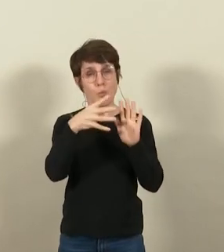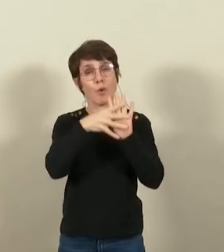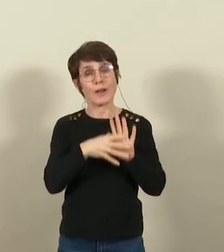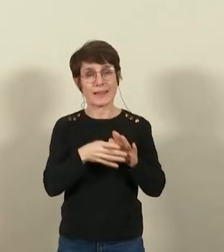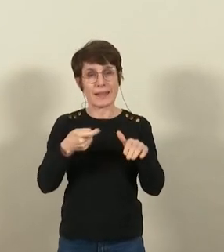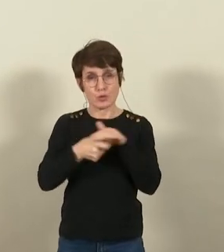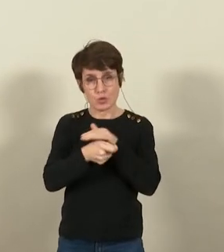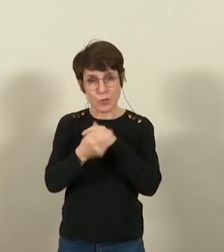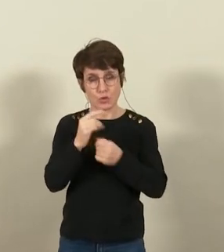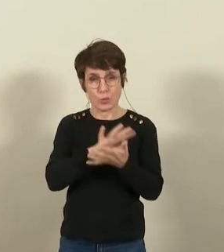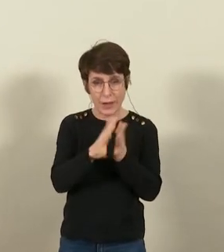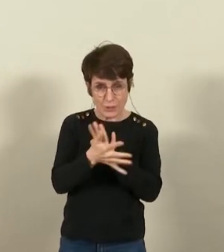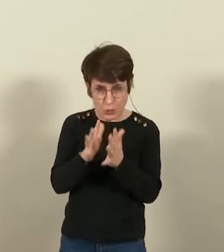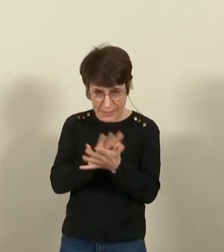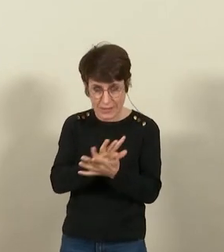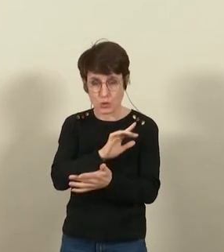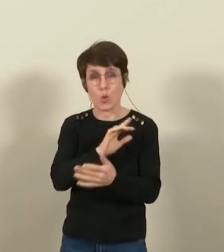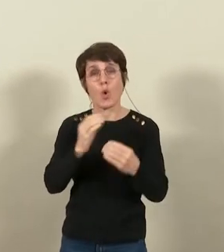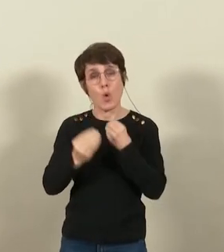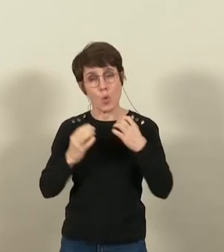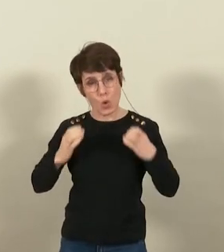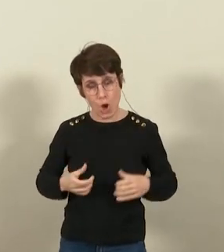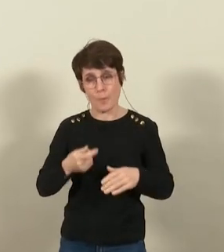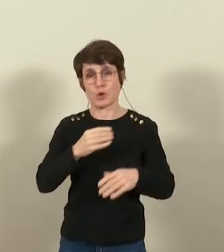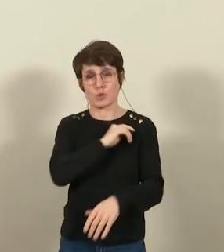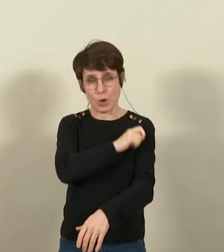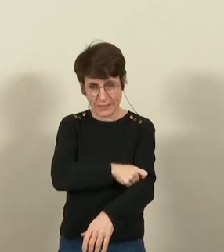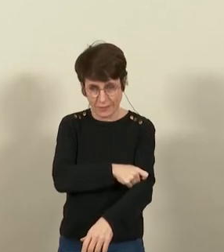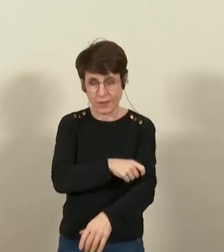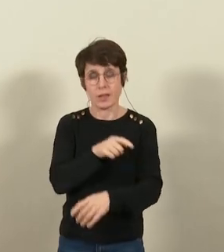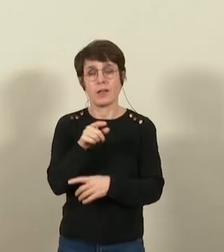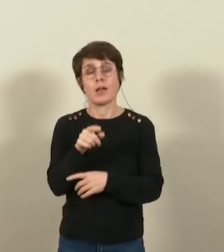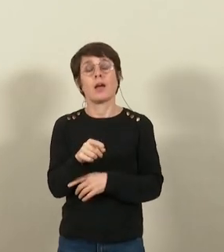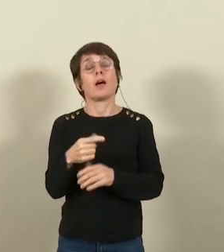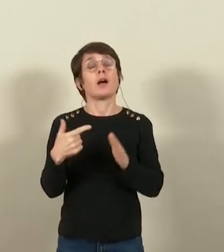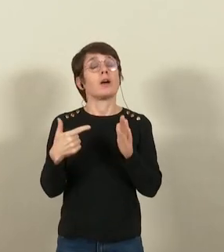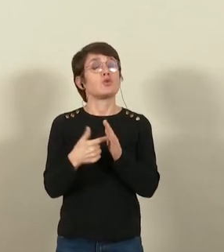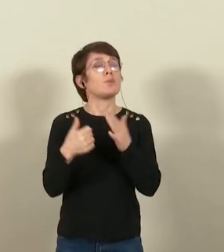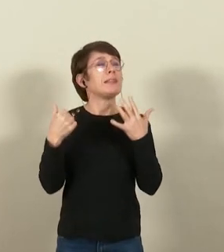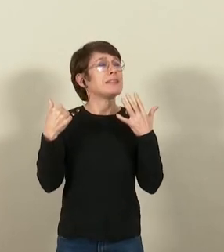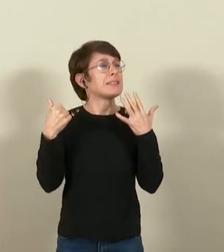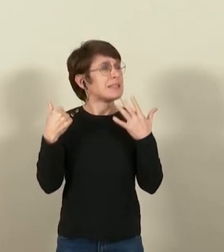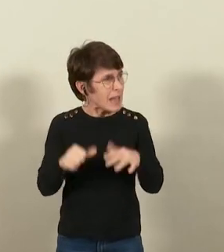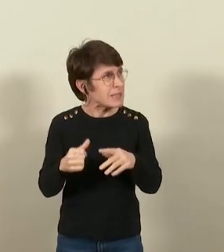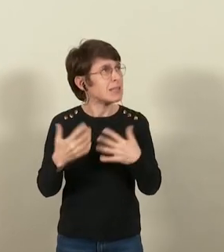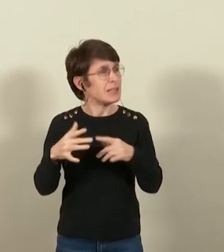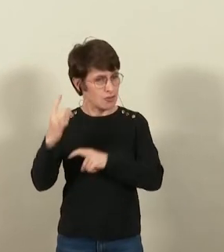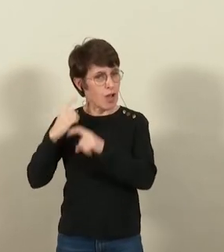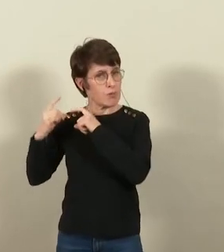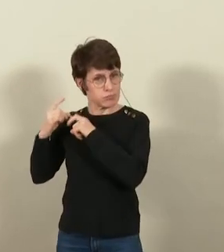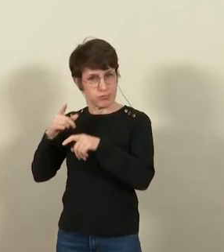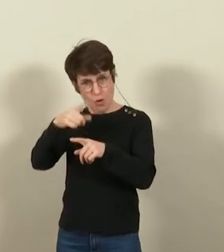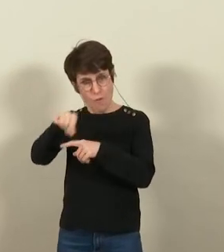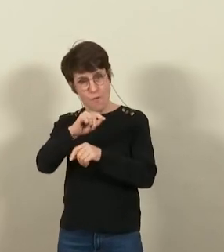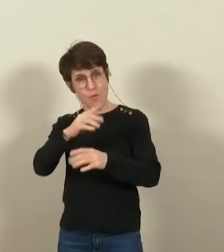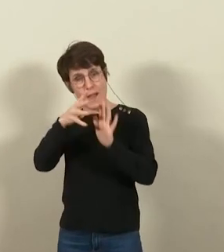au fonctionnement des associations et clubs sportifs vous aviez déjà donc en 2016 je le rappelle imposer donc ces